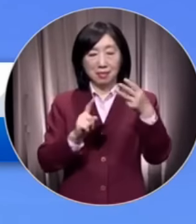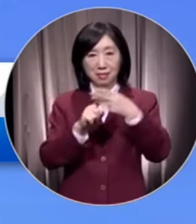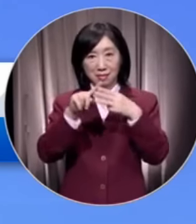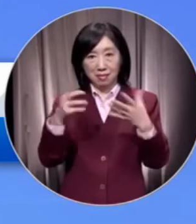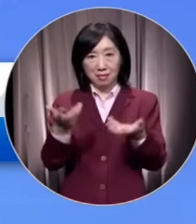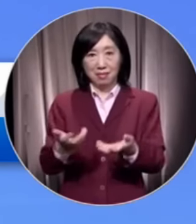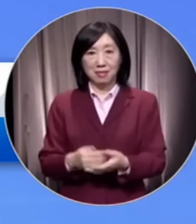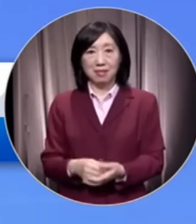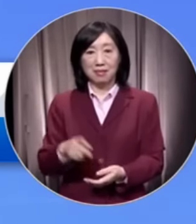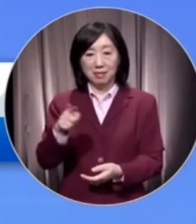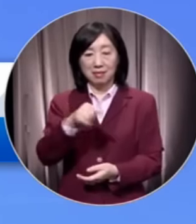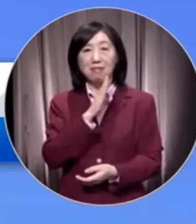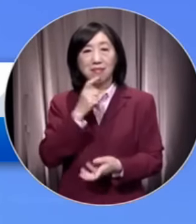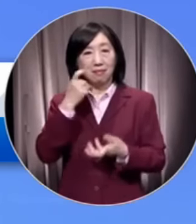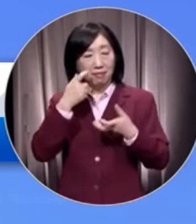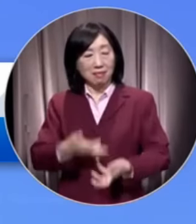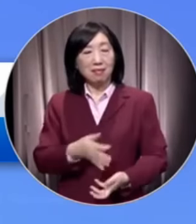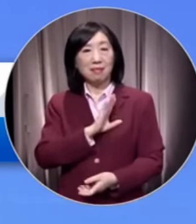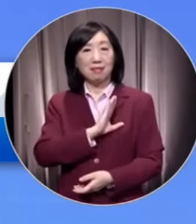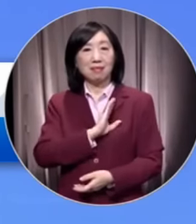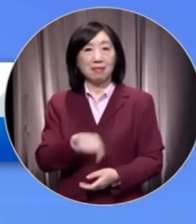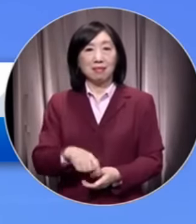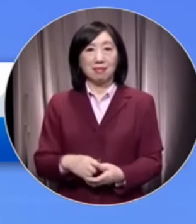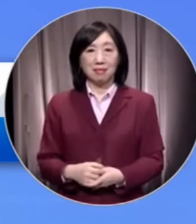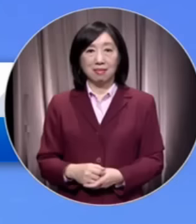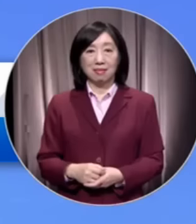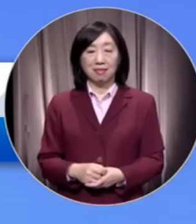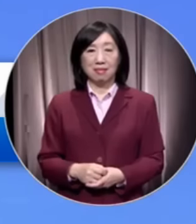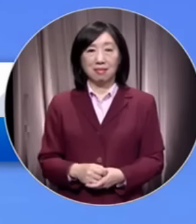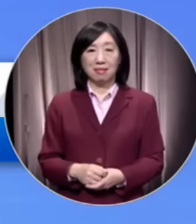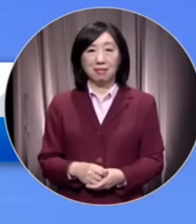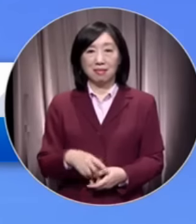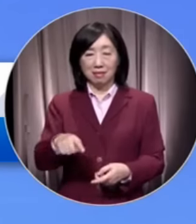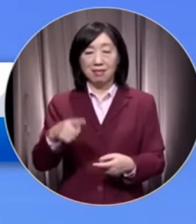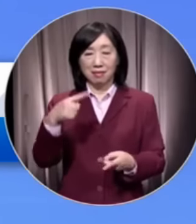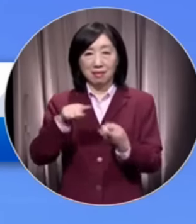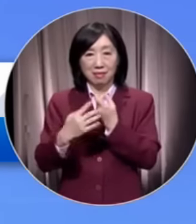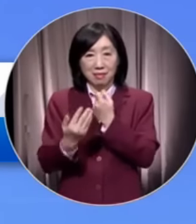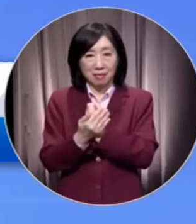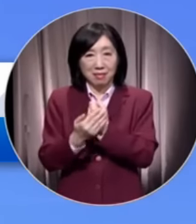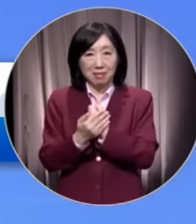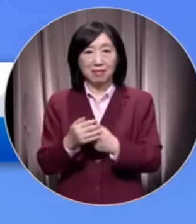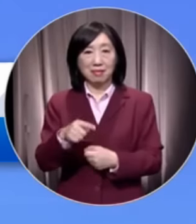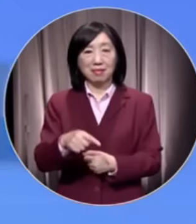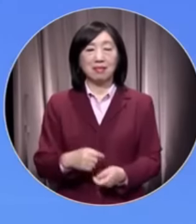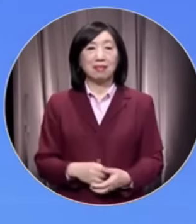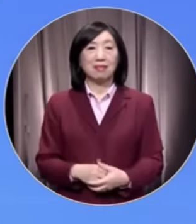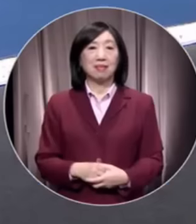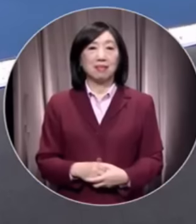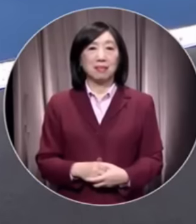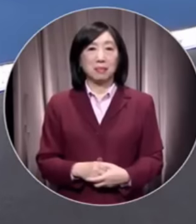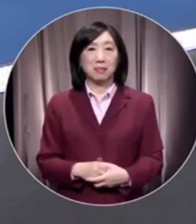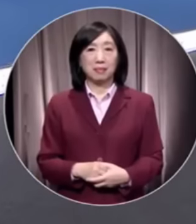产，这才是我们最应该珍惜的那一份我们要的主